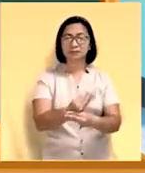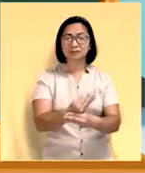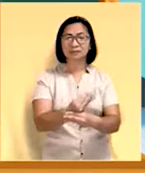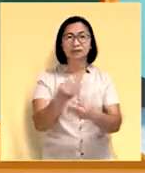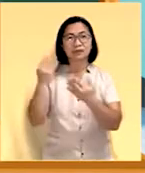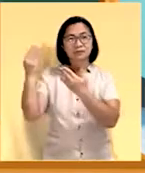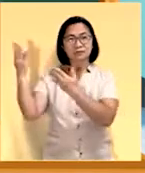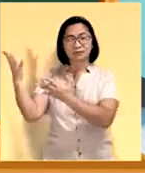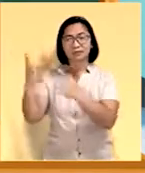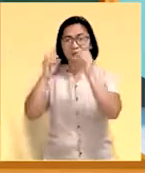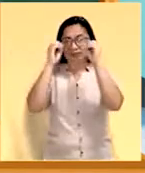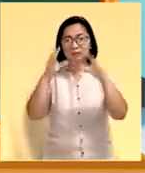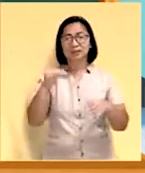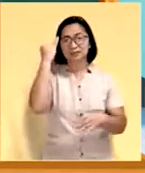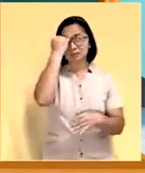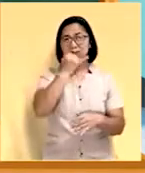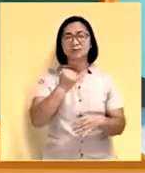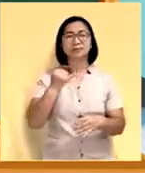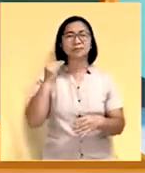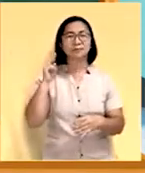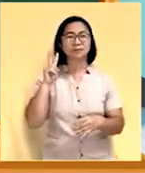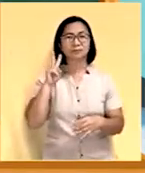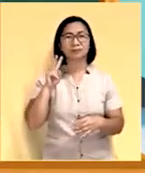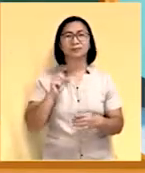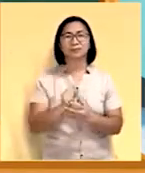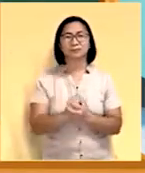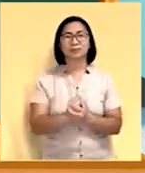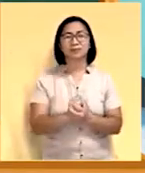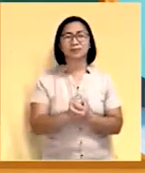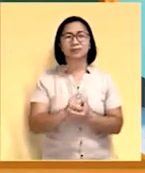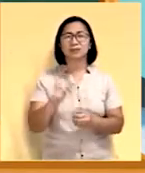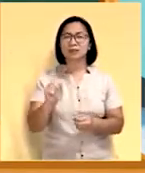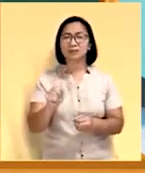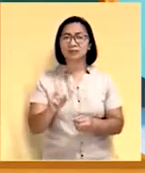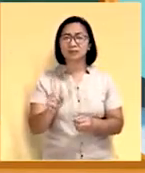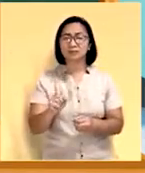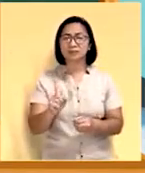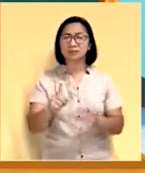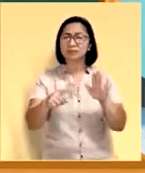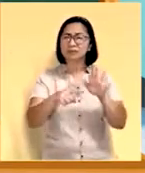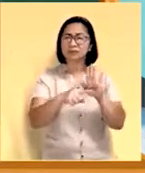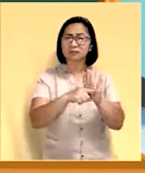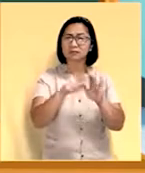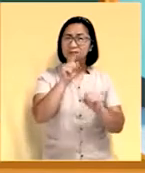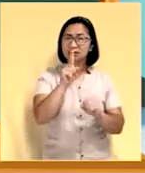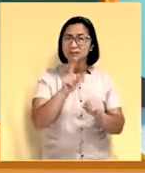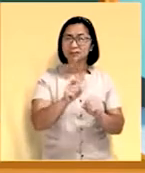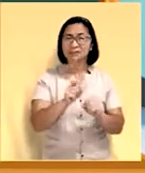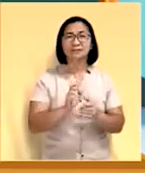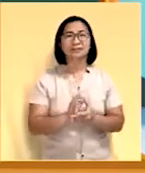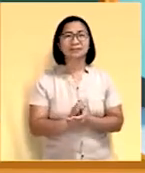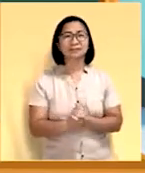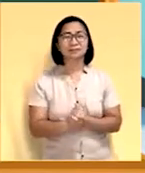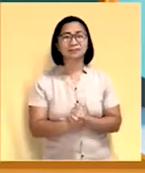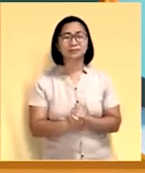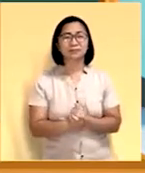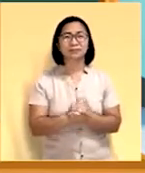mathematics. Ako si Teacher Joyce Villar. Ano nga ba ang subtraction?